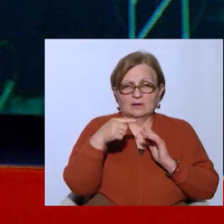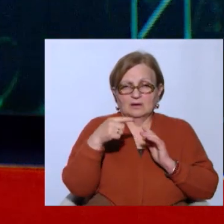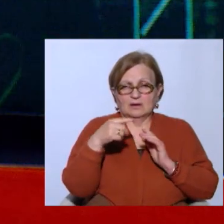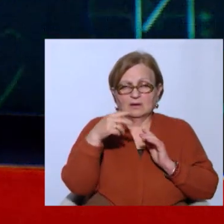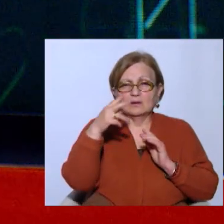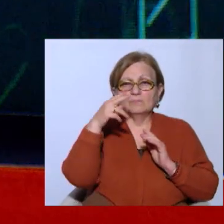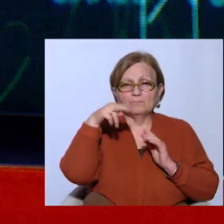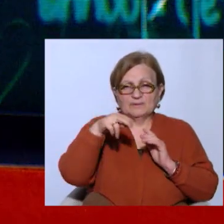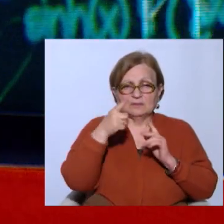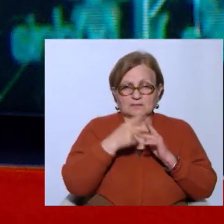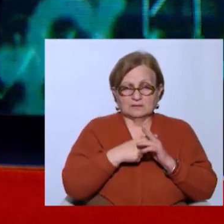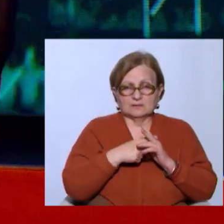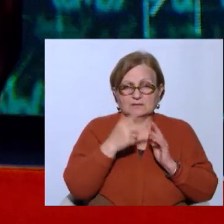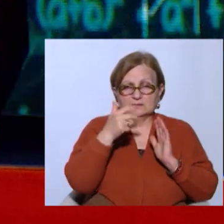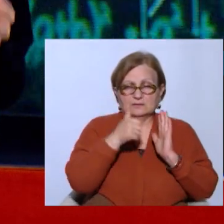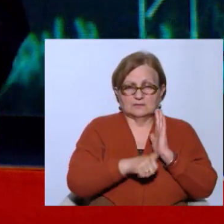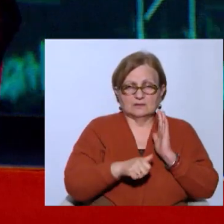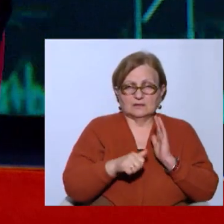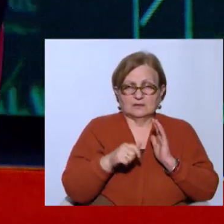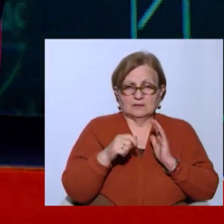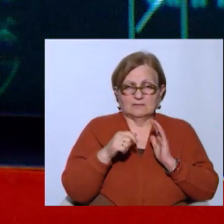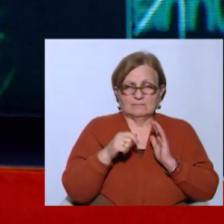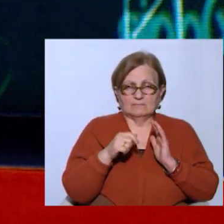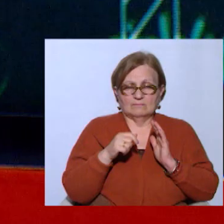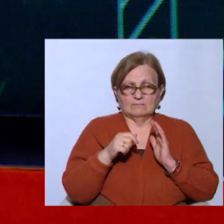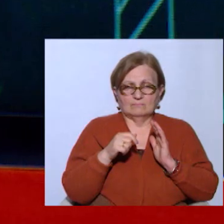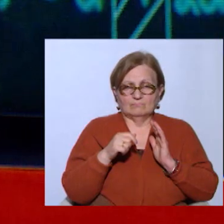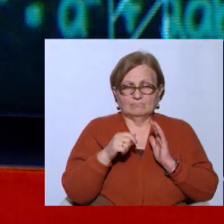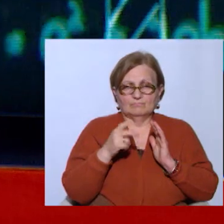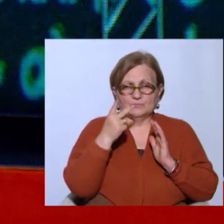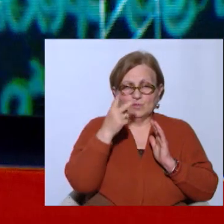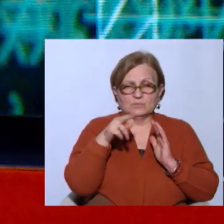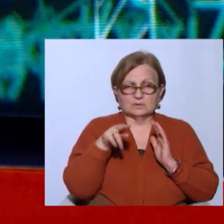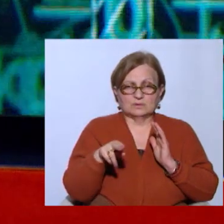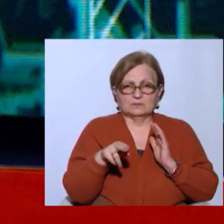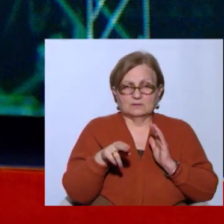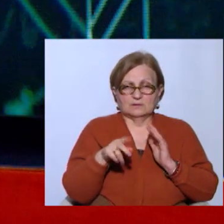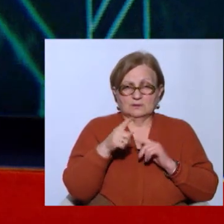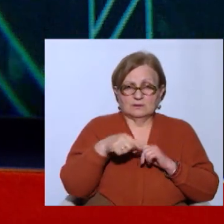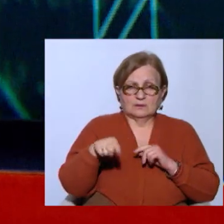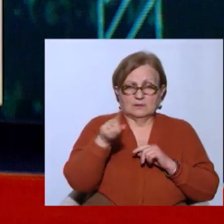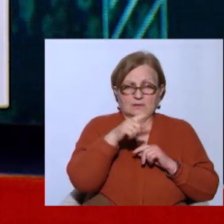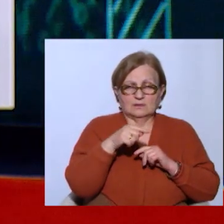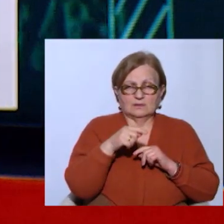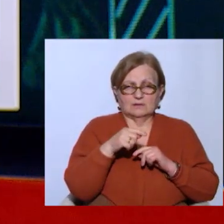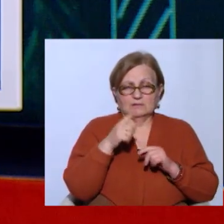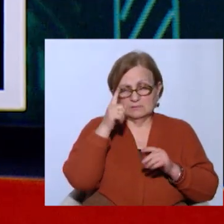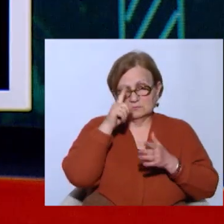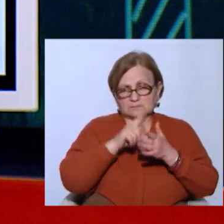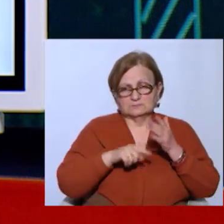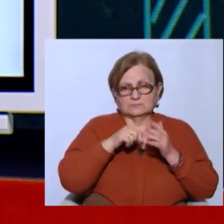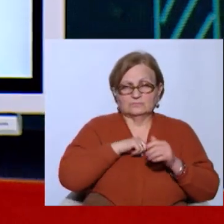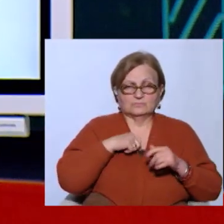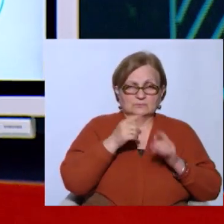π ნახევარი, 360 შესაბამება 2π. ერთს რამდენი შეესაბამება, ამას დარწმუნებული ვარ